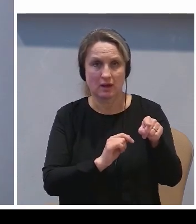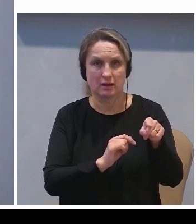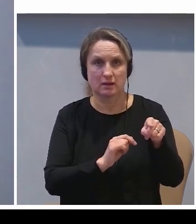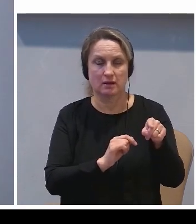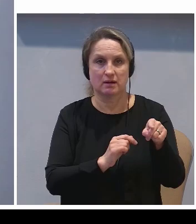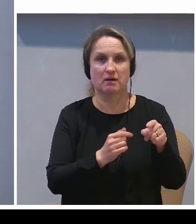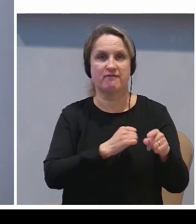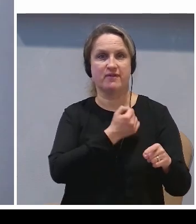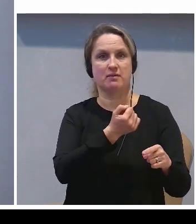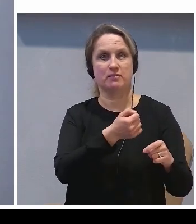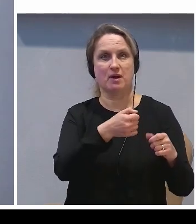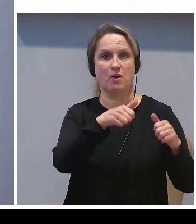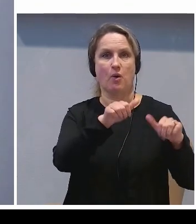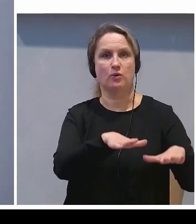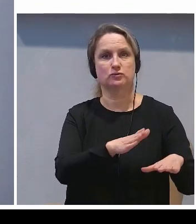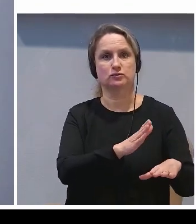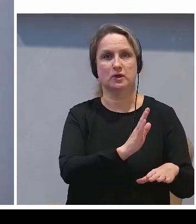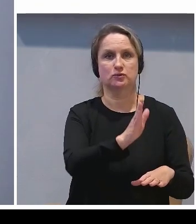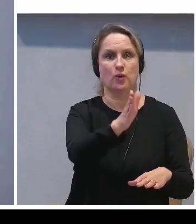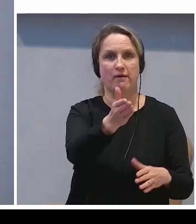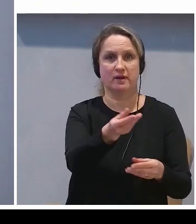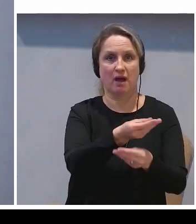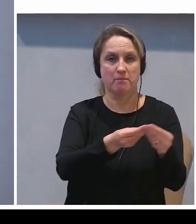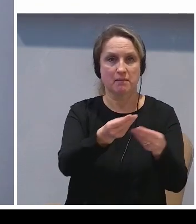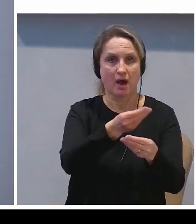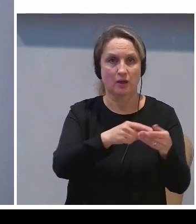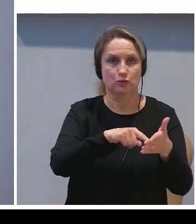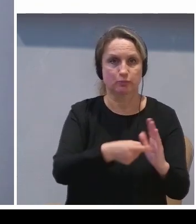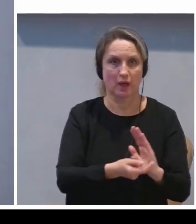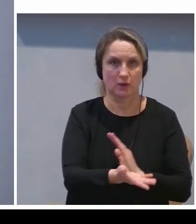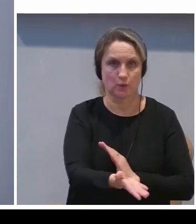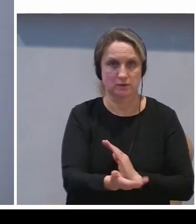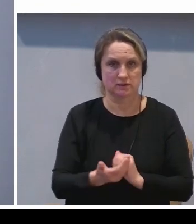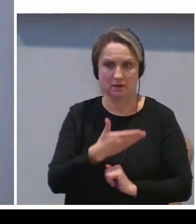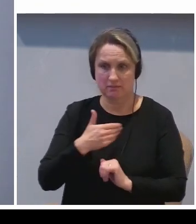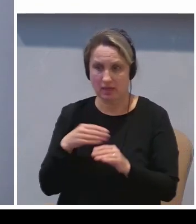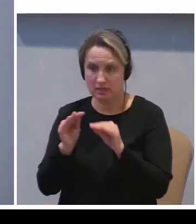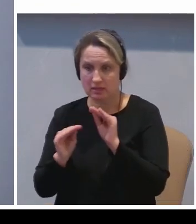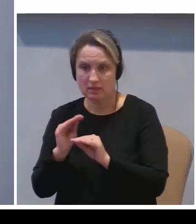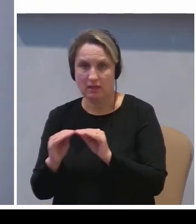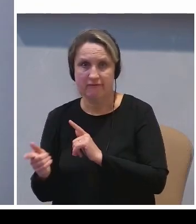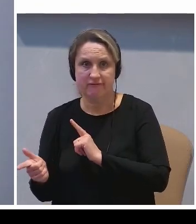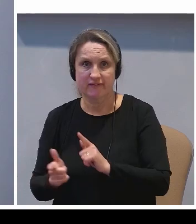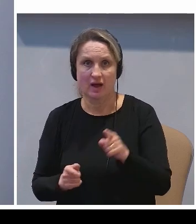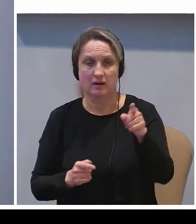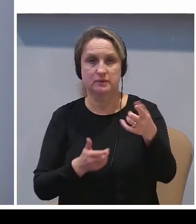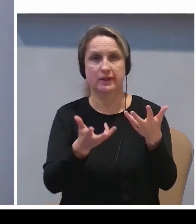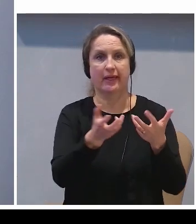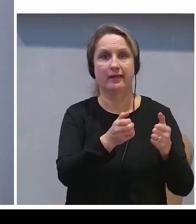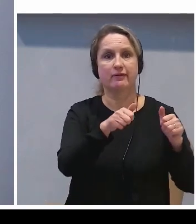üle firma õnnetuseks majanduslikel kaalutlustel. Ja antud juhul otsustas